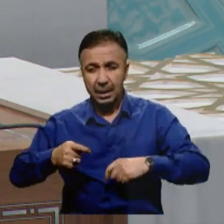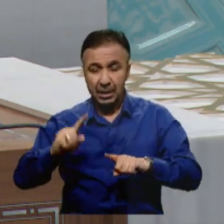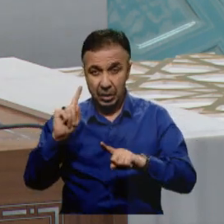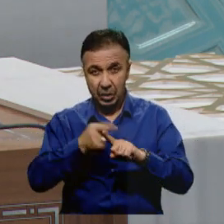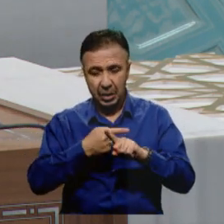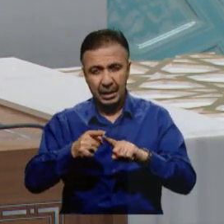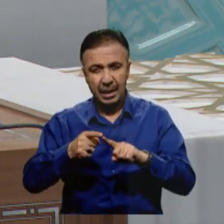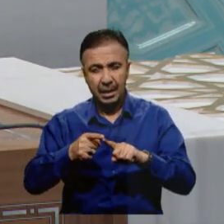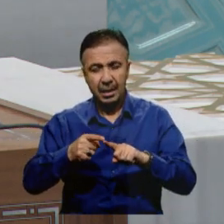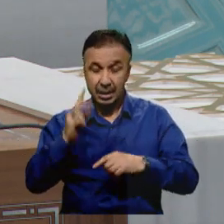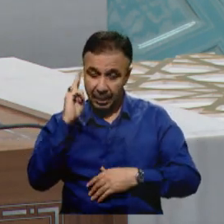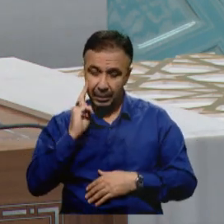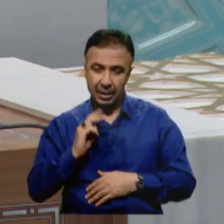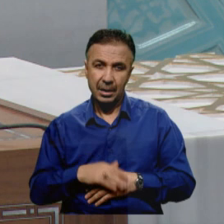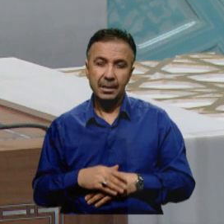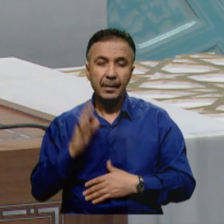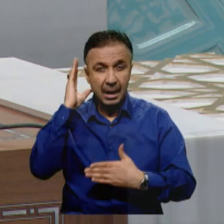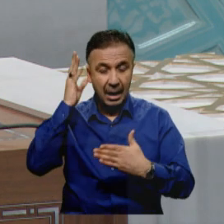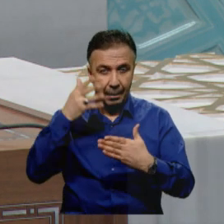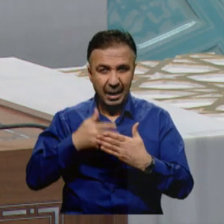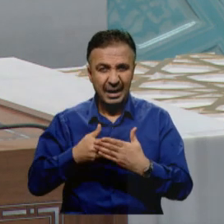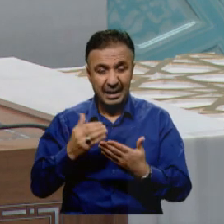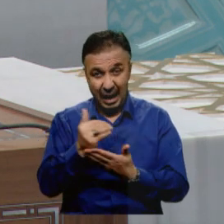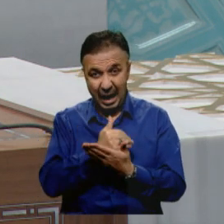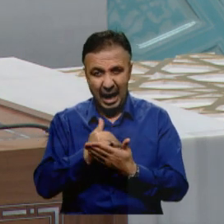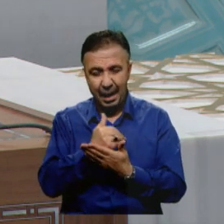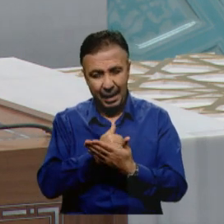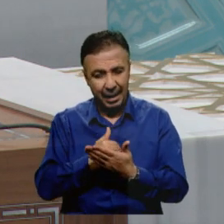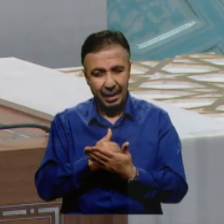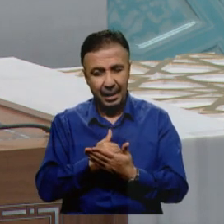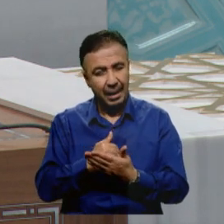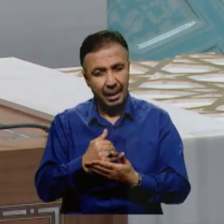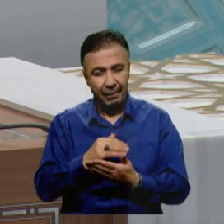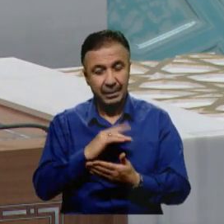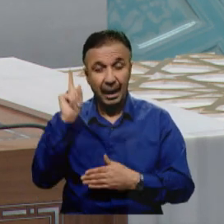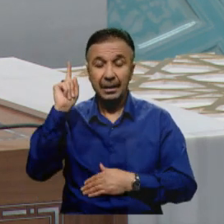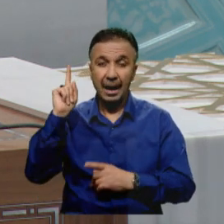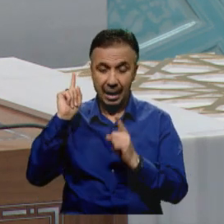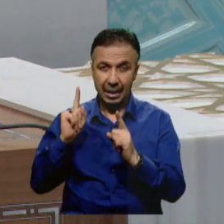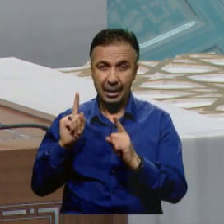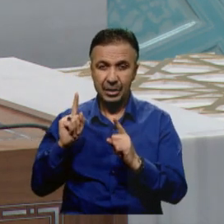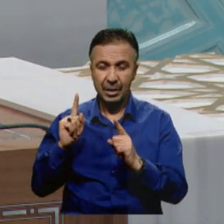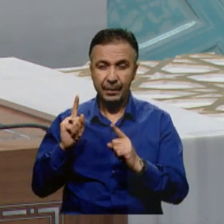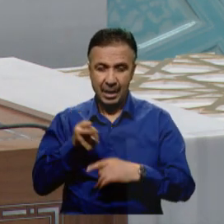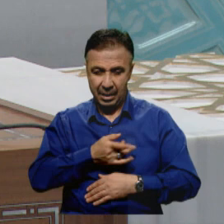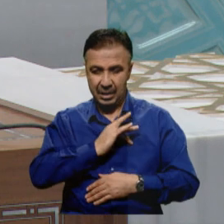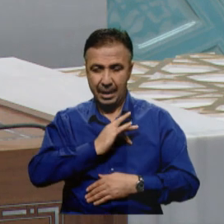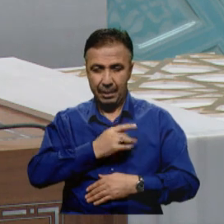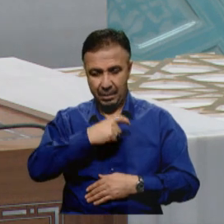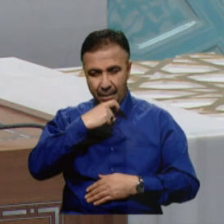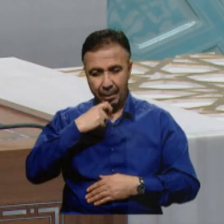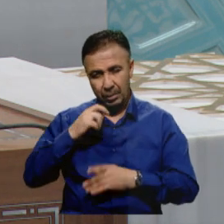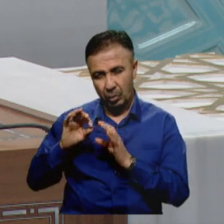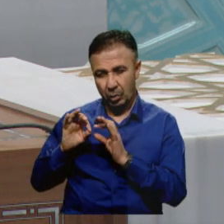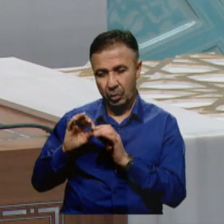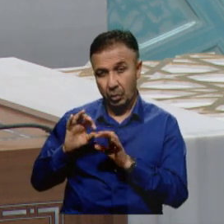söyledik. İbadet, amel boyutuna gelince Allah'a karşı samimiyetimizi ölçelim. Biz Allah'ın kuluyuz.